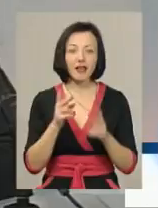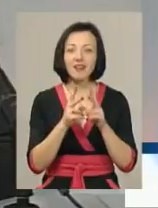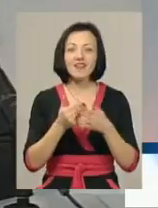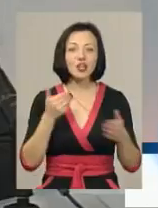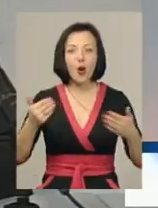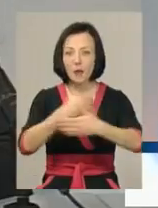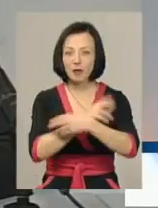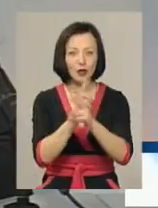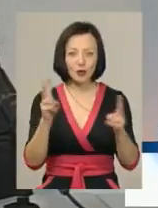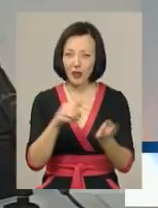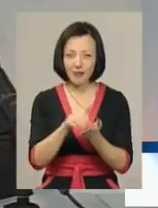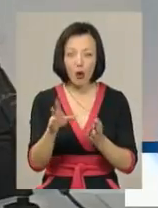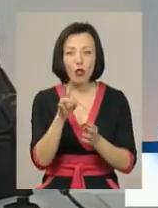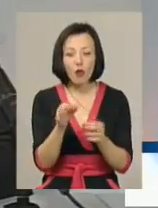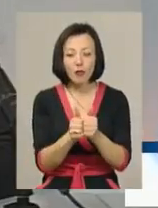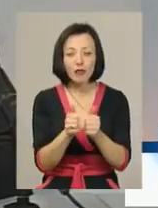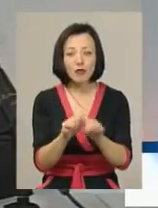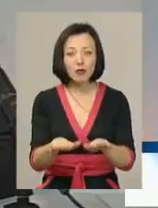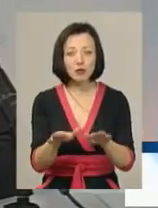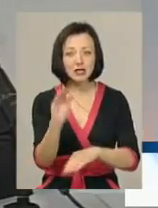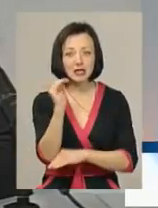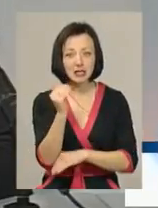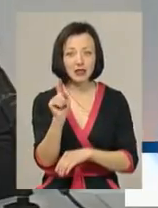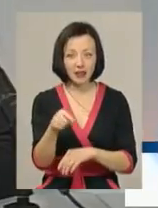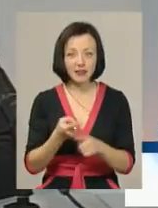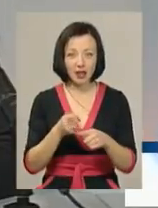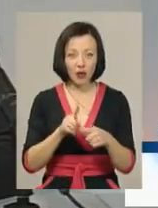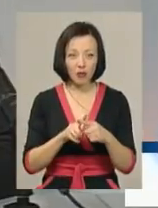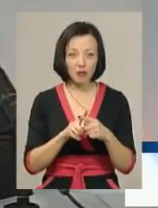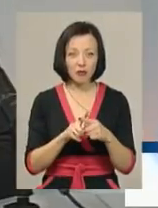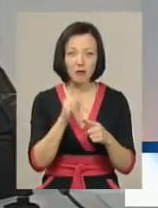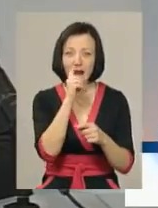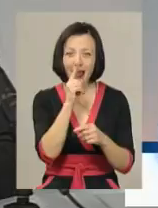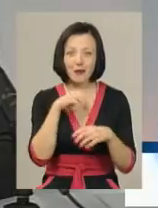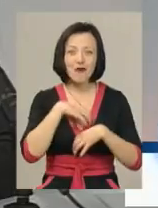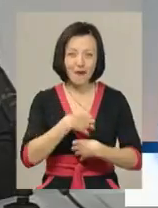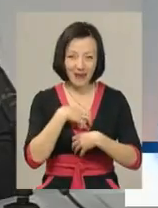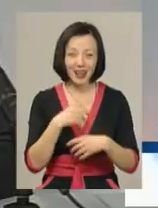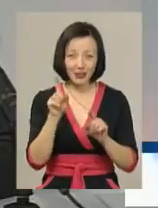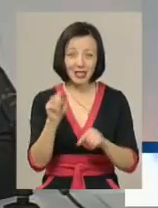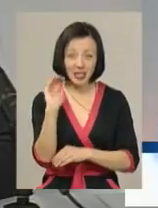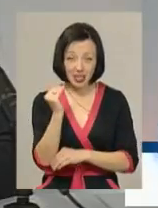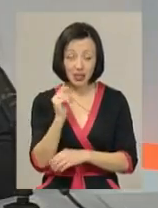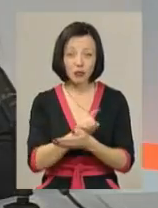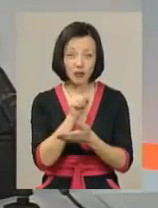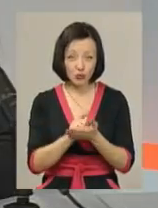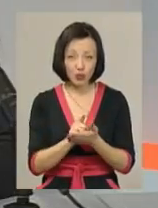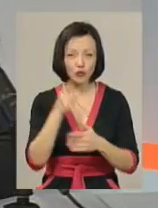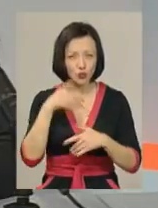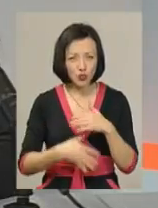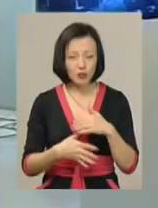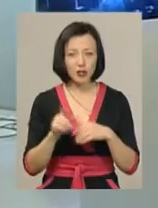ніхто не відмовляється але побути з дитиною навіть в її ну в такому маленькому горі і тоді дитина обов'язково